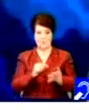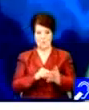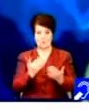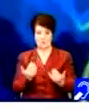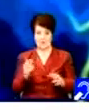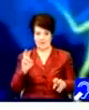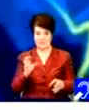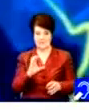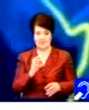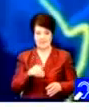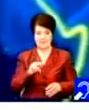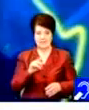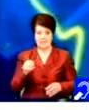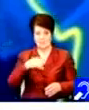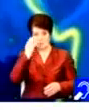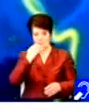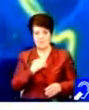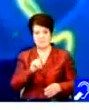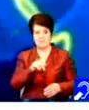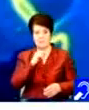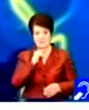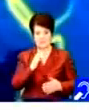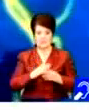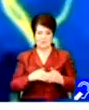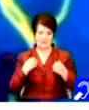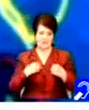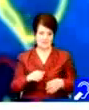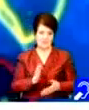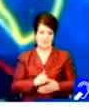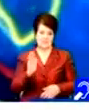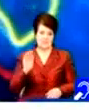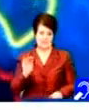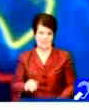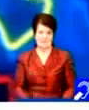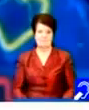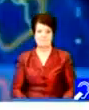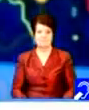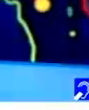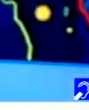azi. Eu sunt Stella Dănilă și vă mulțumesc pentru atenție. O seară liniștită să aveți. La revedere!